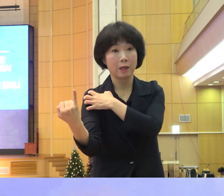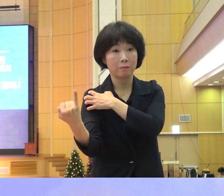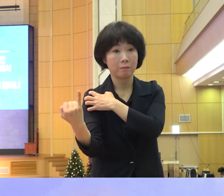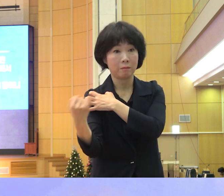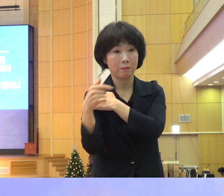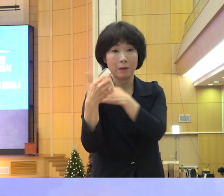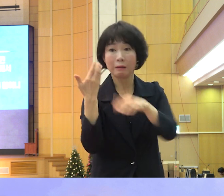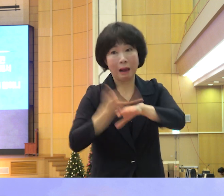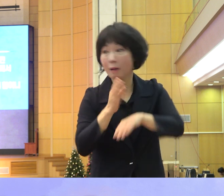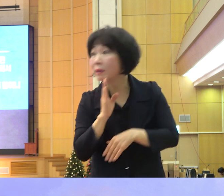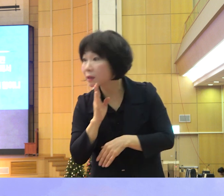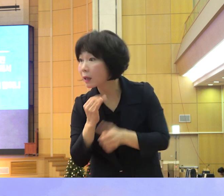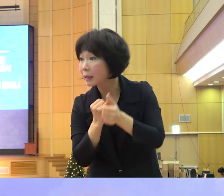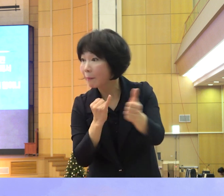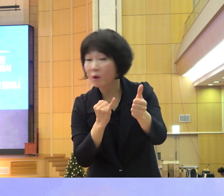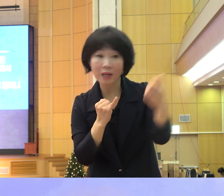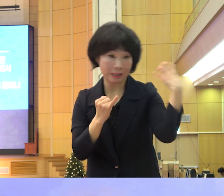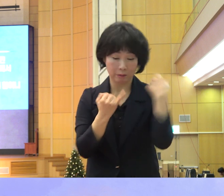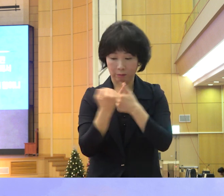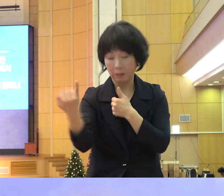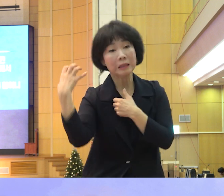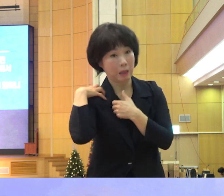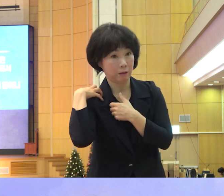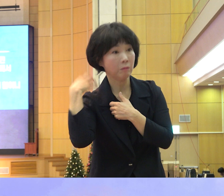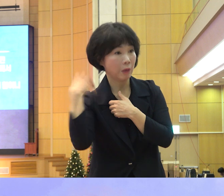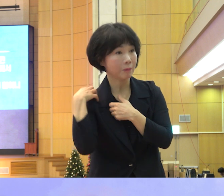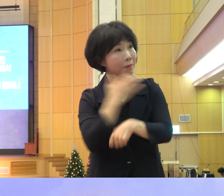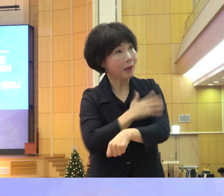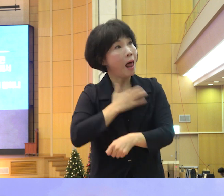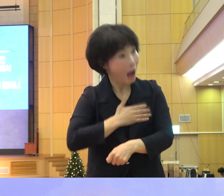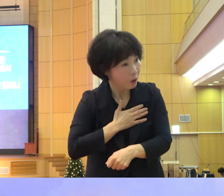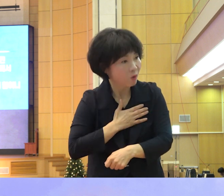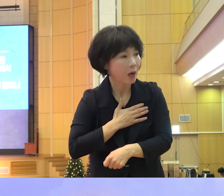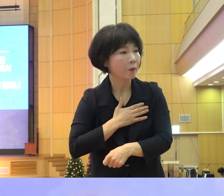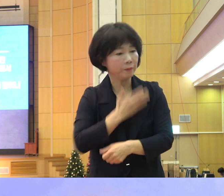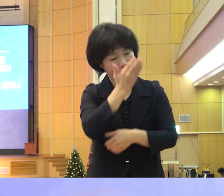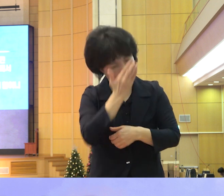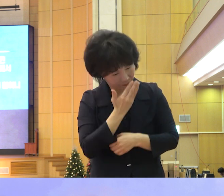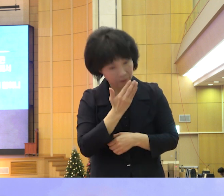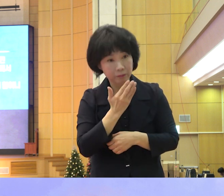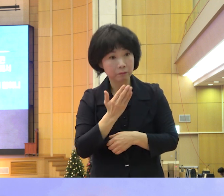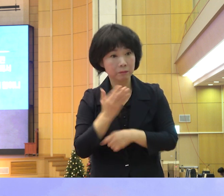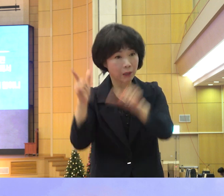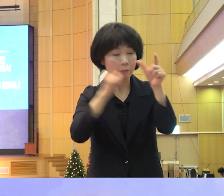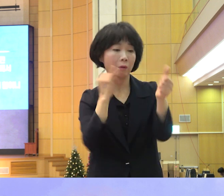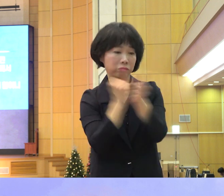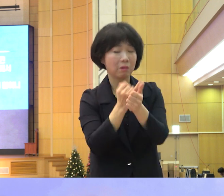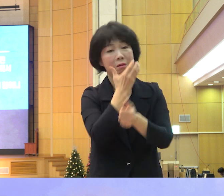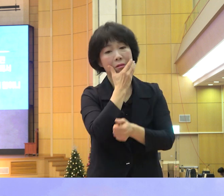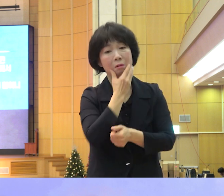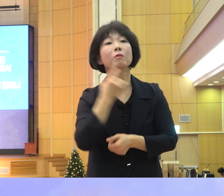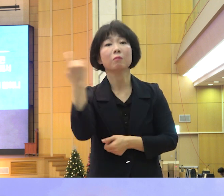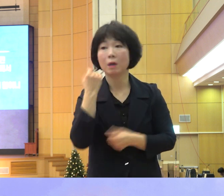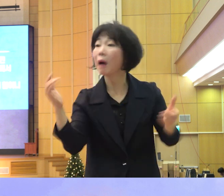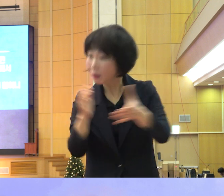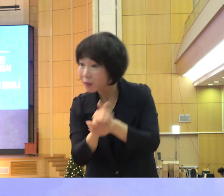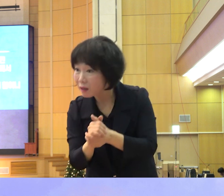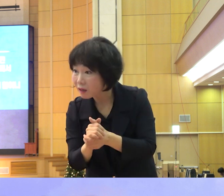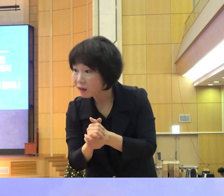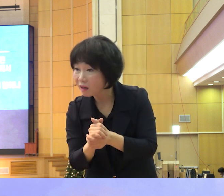아내로서의 어떻게 행해야 될지, 이런 것을 잘 알고 하면 부부도 참